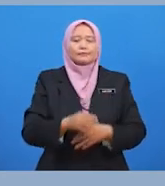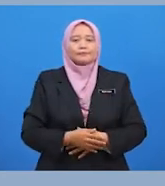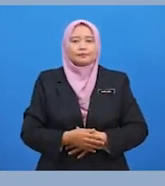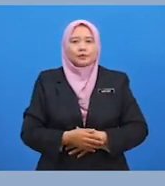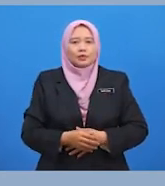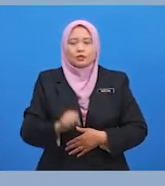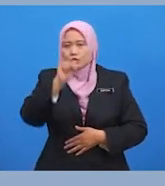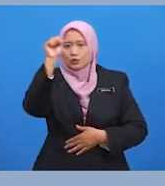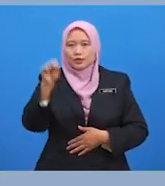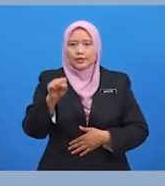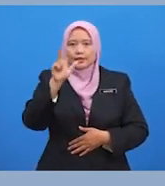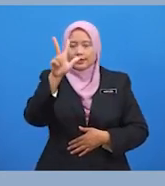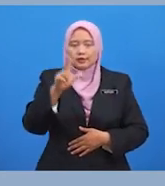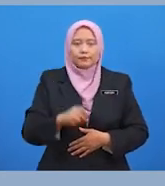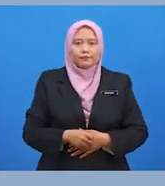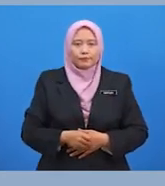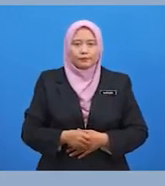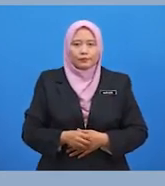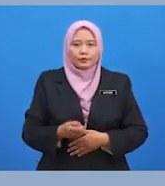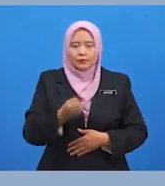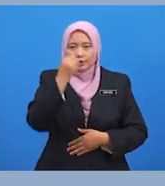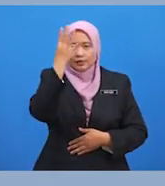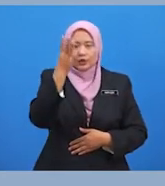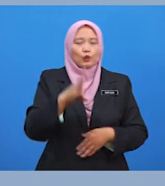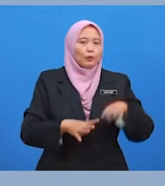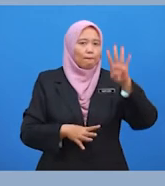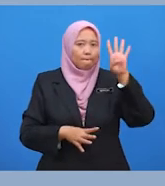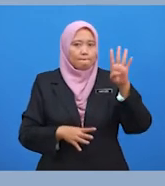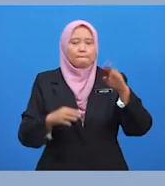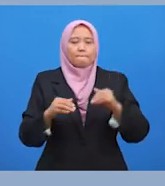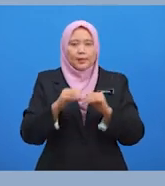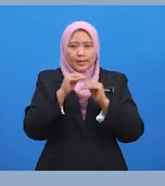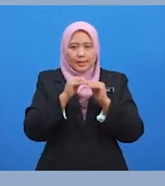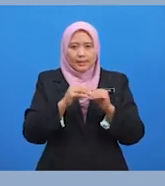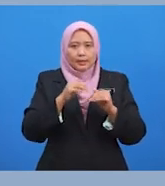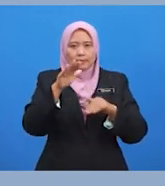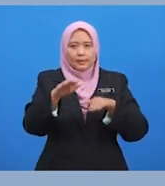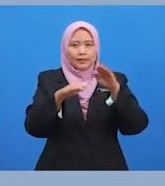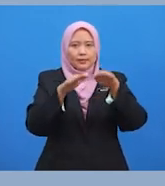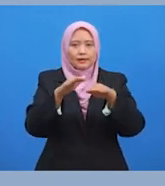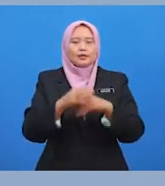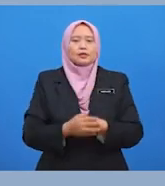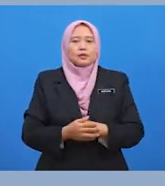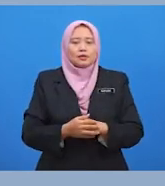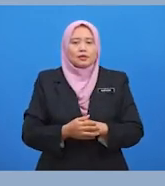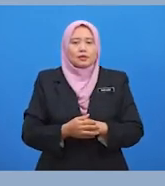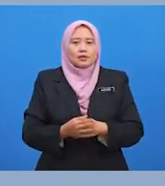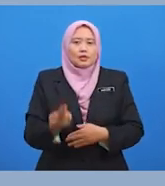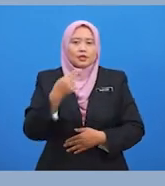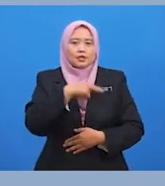Soalan ketiga. Nyatakan 4 langkah penghasilan button bash